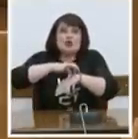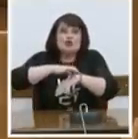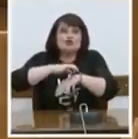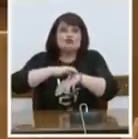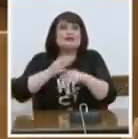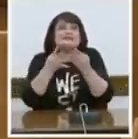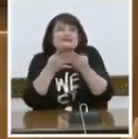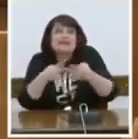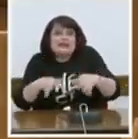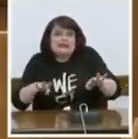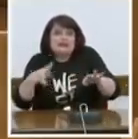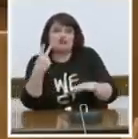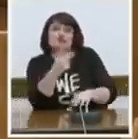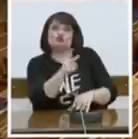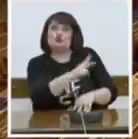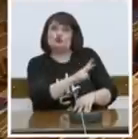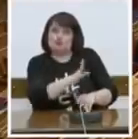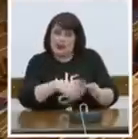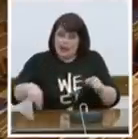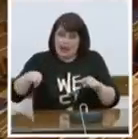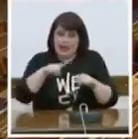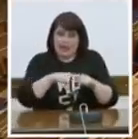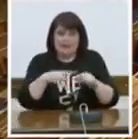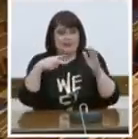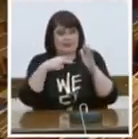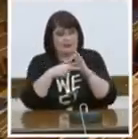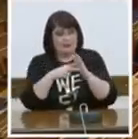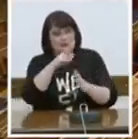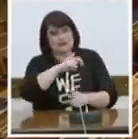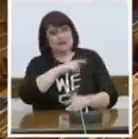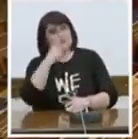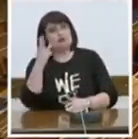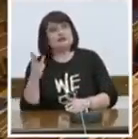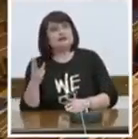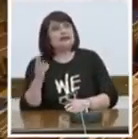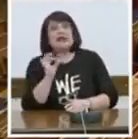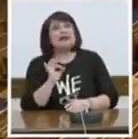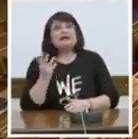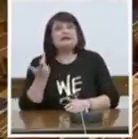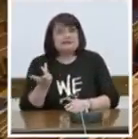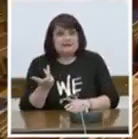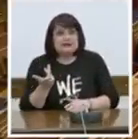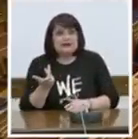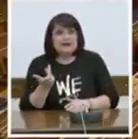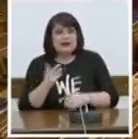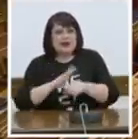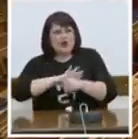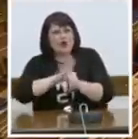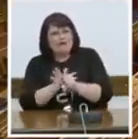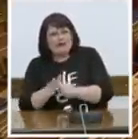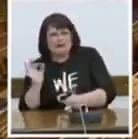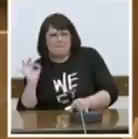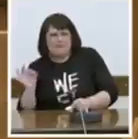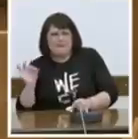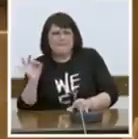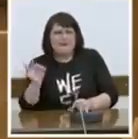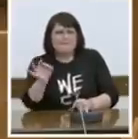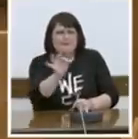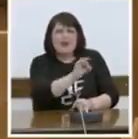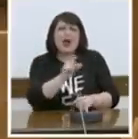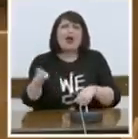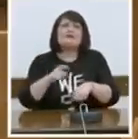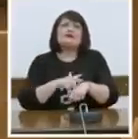τους, που στην Ελλάδα του 2023, μετά την πανδημία, ακόμη δεν είναι